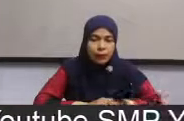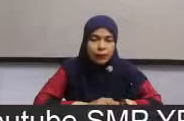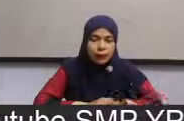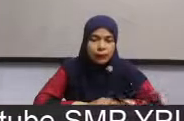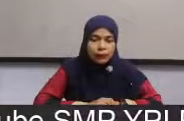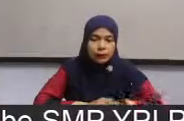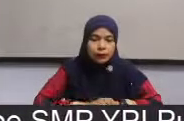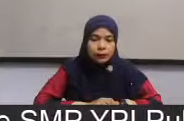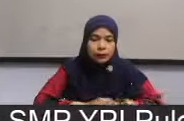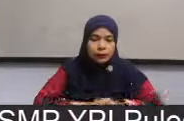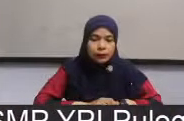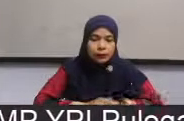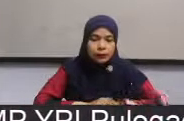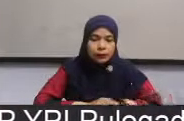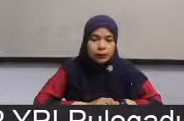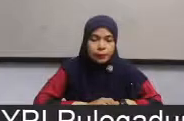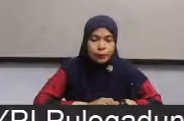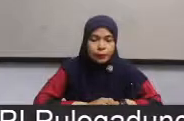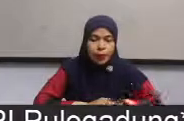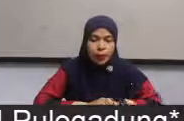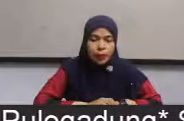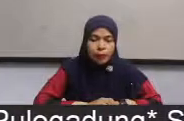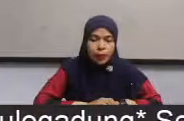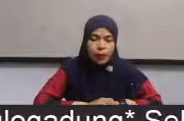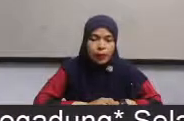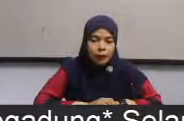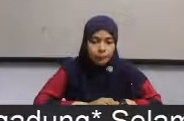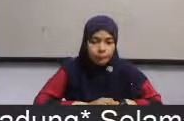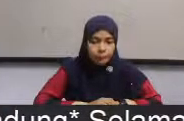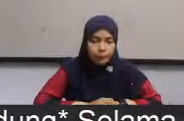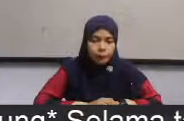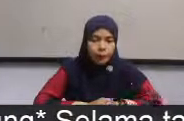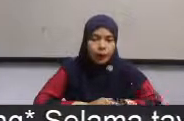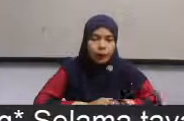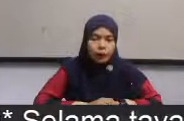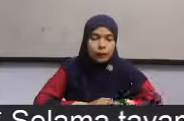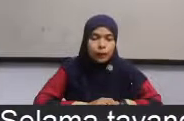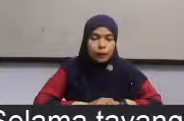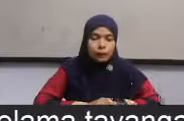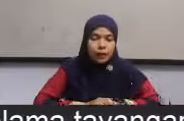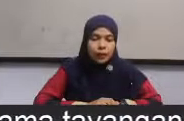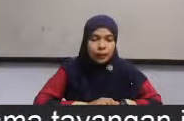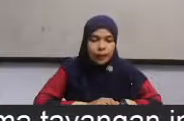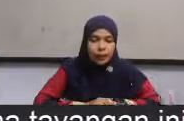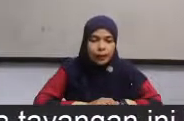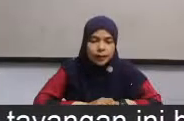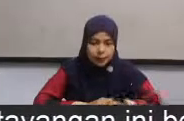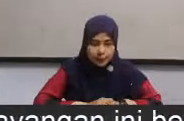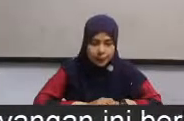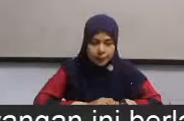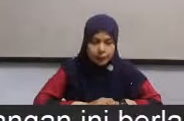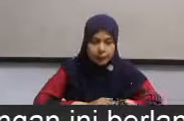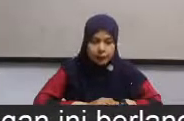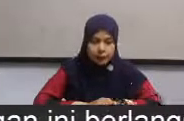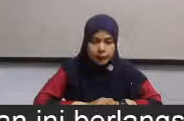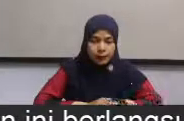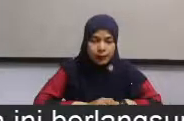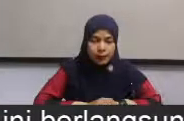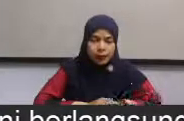biasakan menyebutkan nama lengkap ya kemudian kelasnya